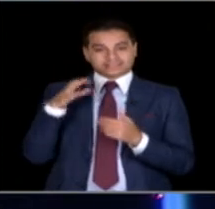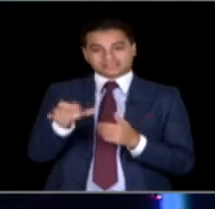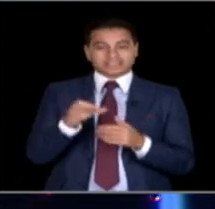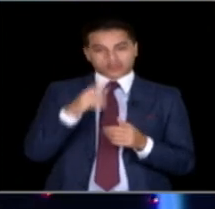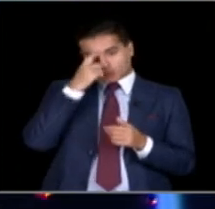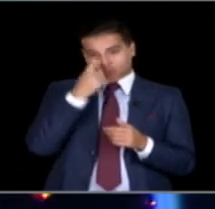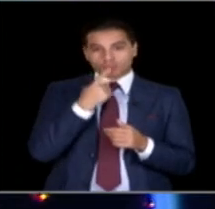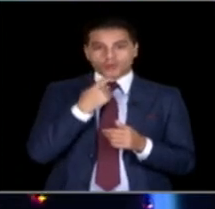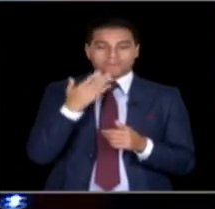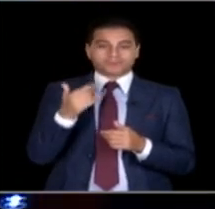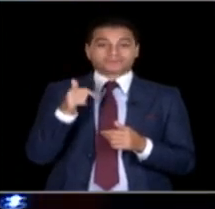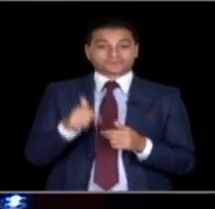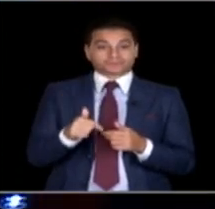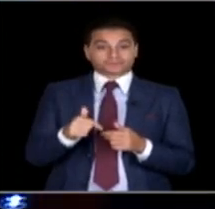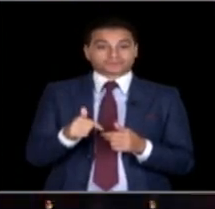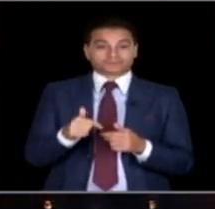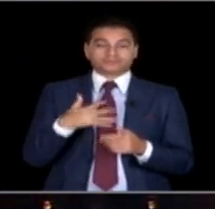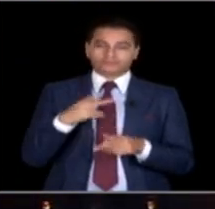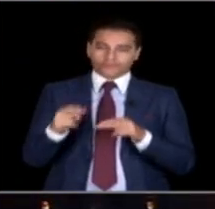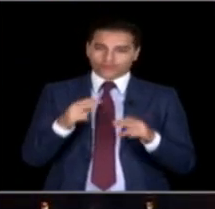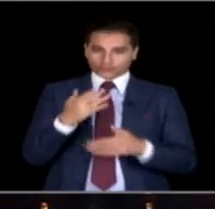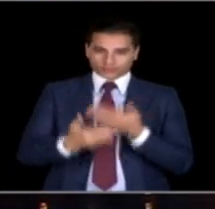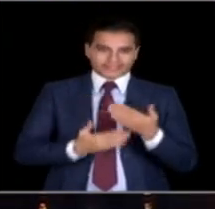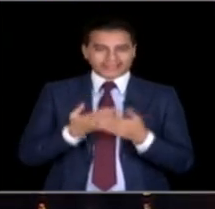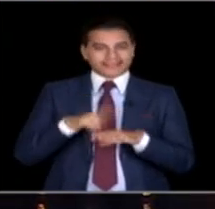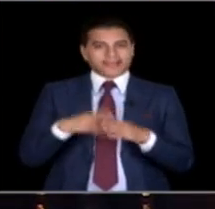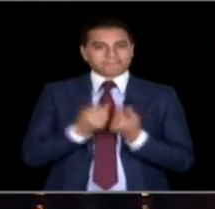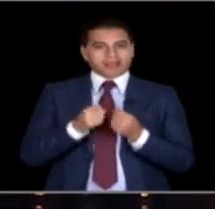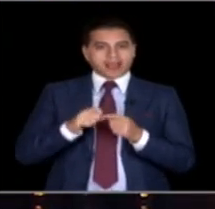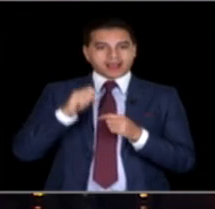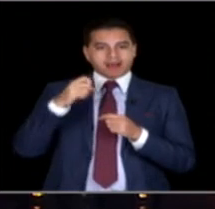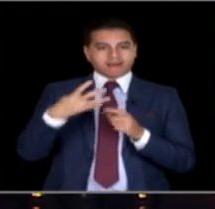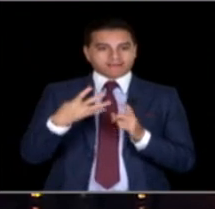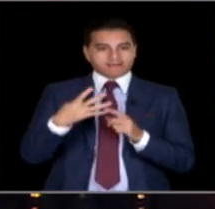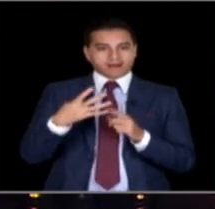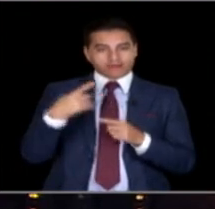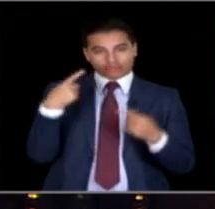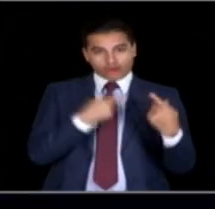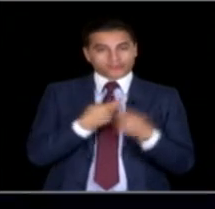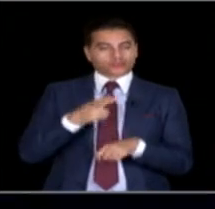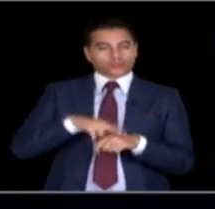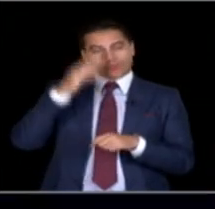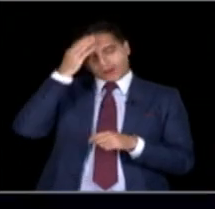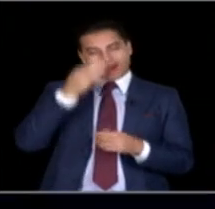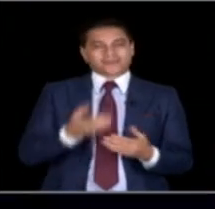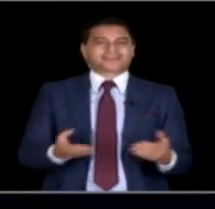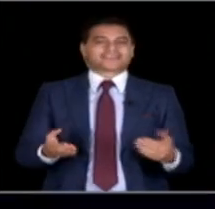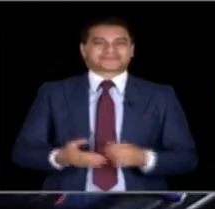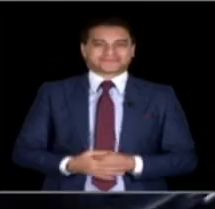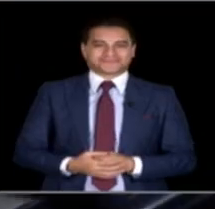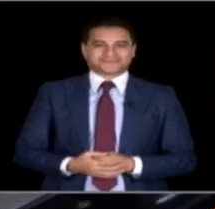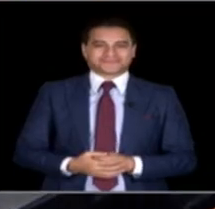90 الهنود الحم. هنخرج فاصل وهنرجع مرة تانية مع فقرة ضربات الجزاء